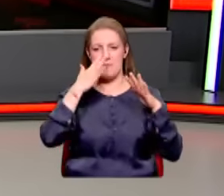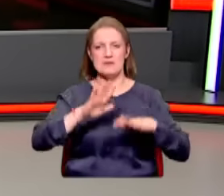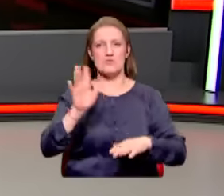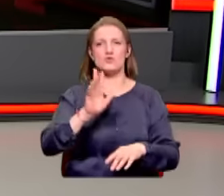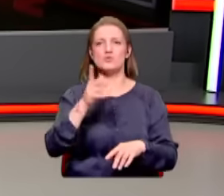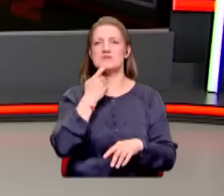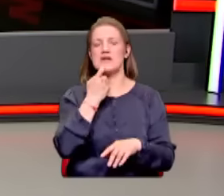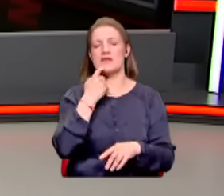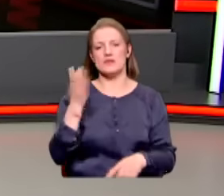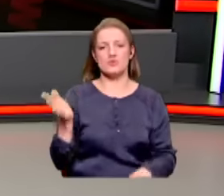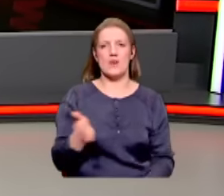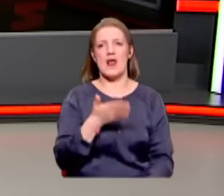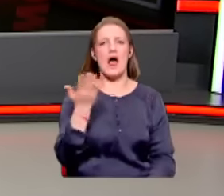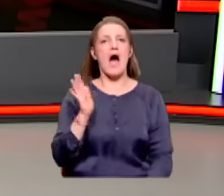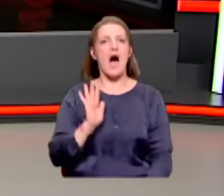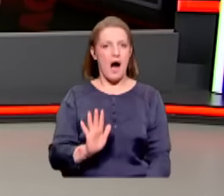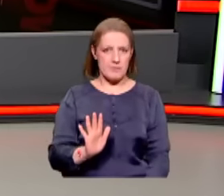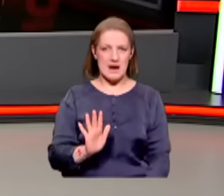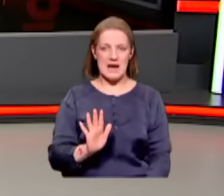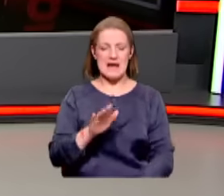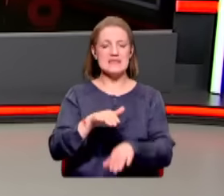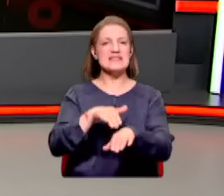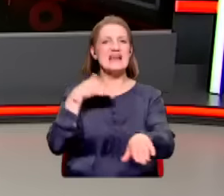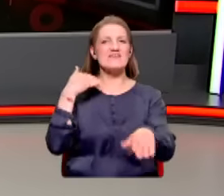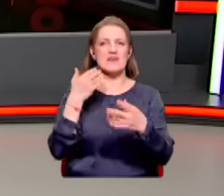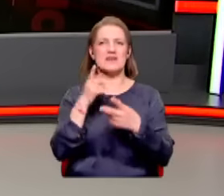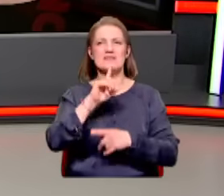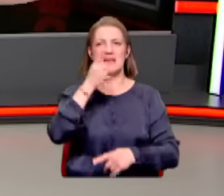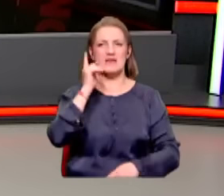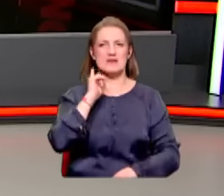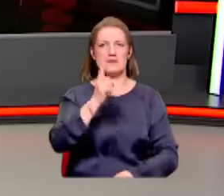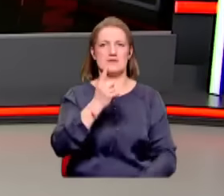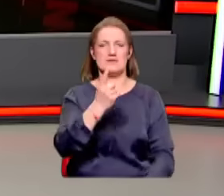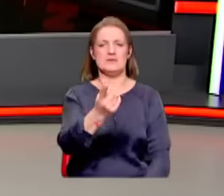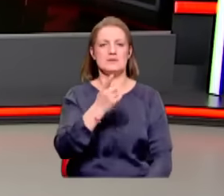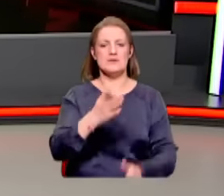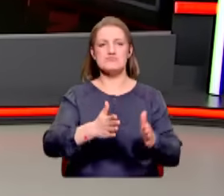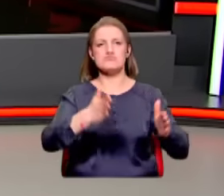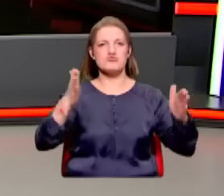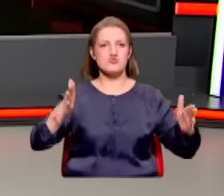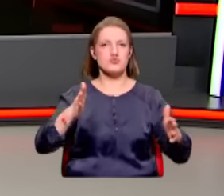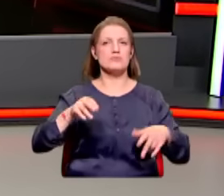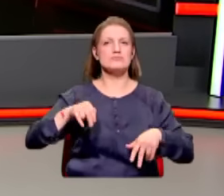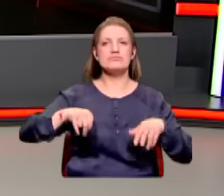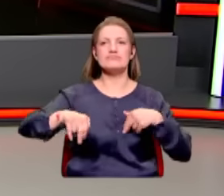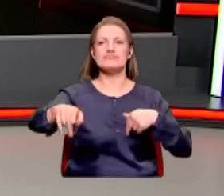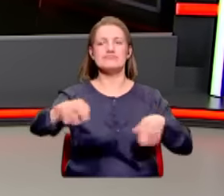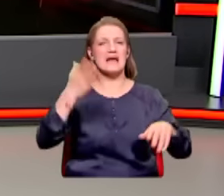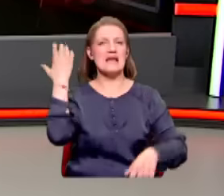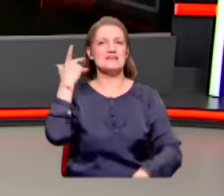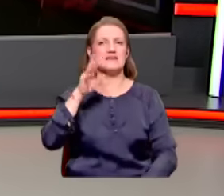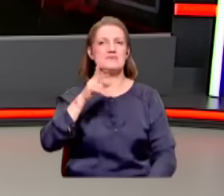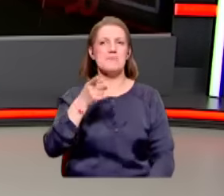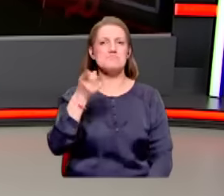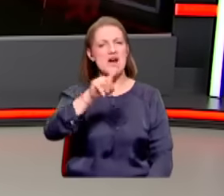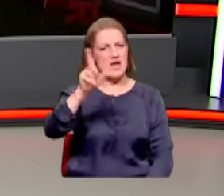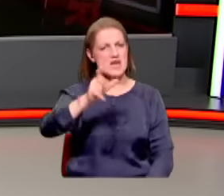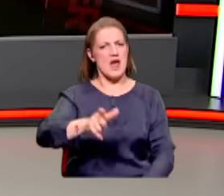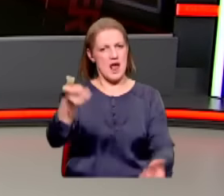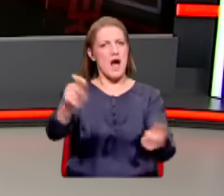sene sürer. Ama trafiğe açıldığında tek şerit, geniş kaldırımlarla eskisi gibi başka yerleri